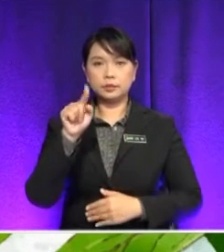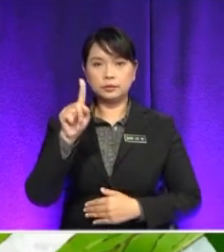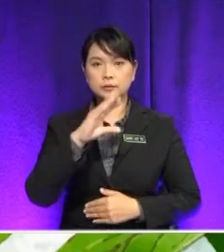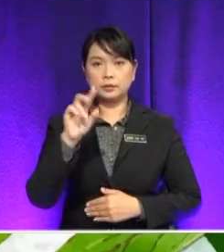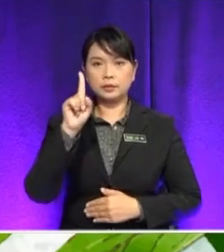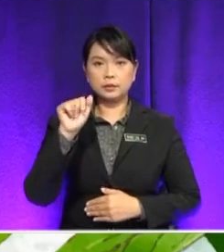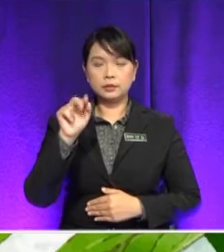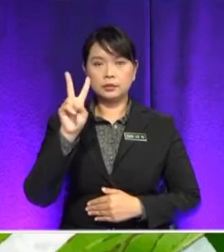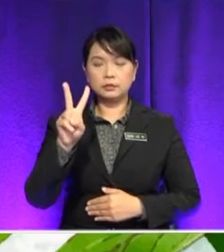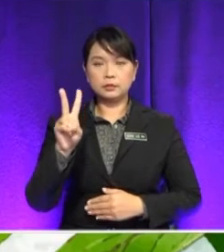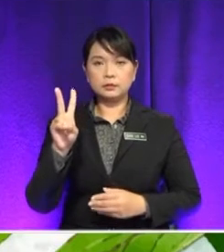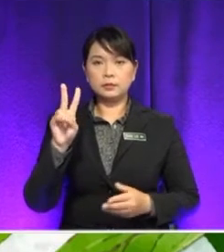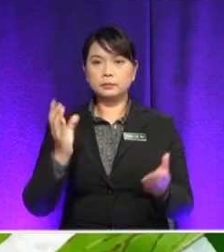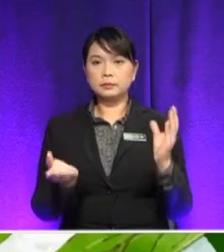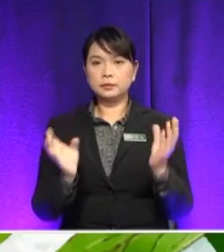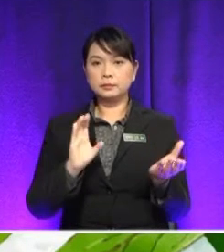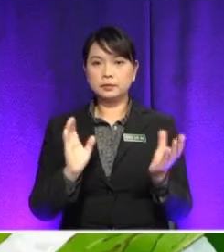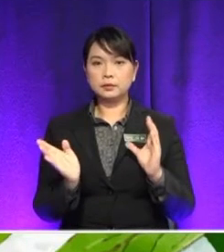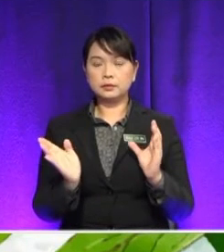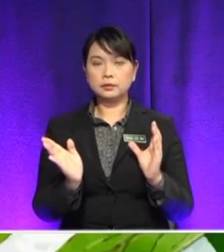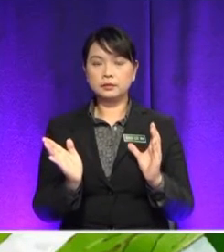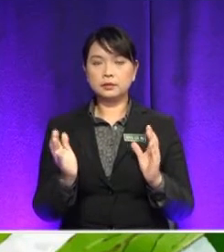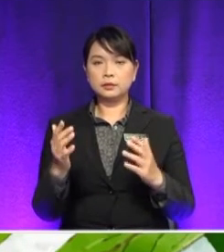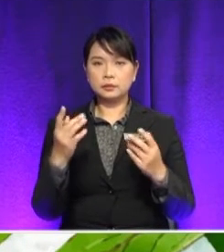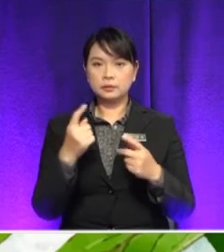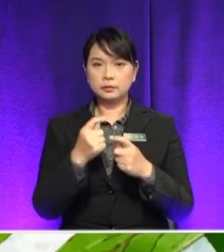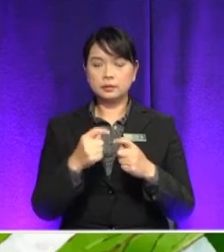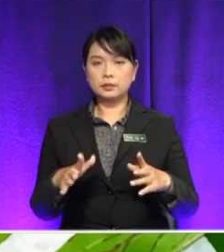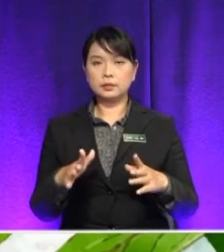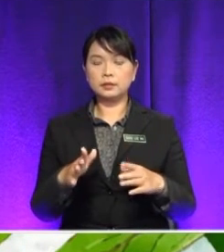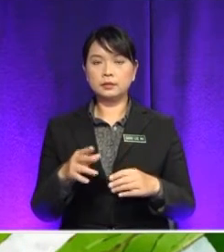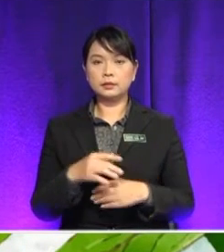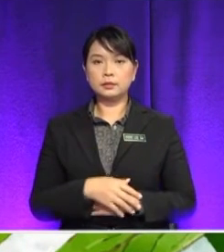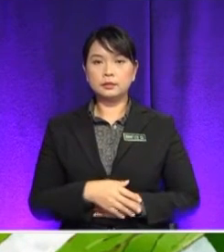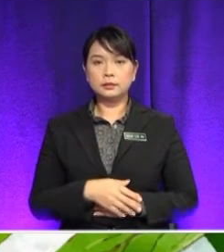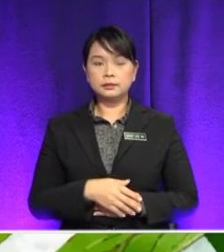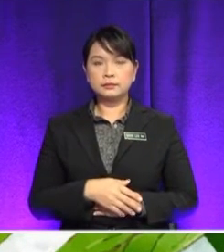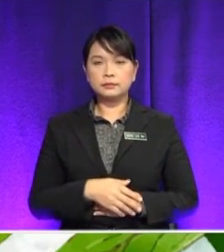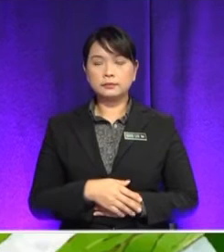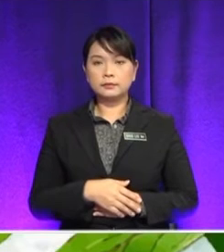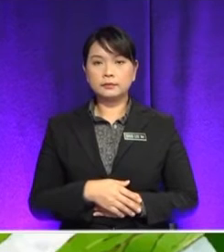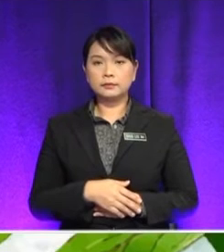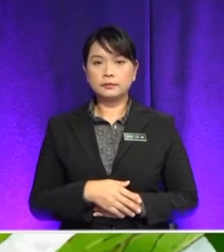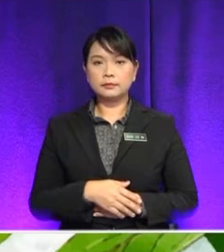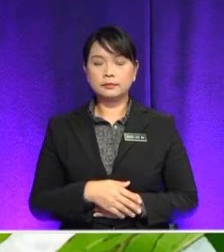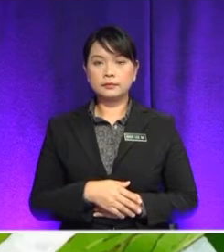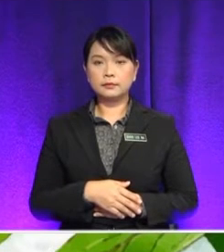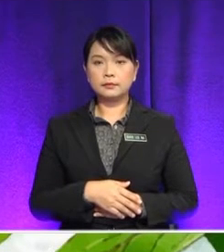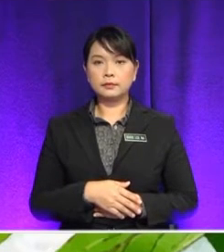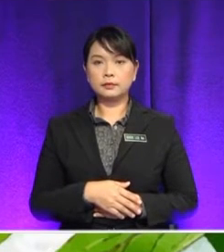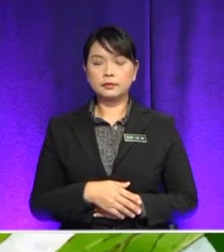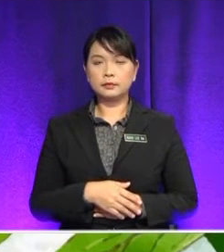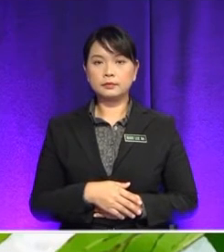bandingkan gelombang bunyi berdasarkan ikut lmpu tempo frekuensi